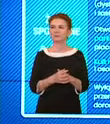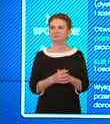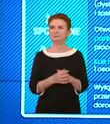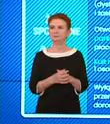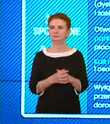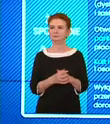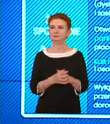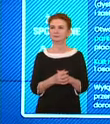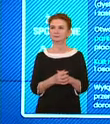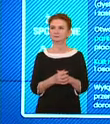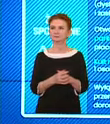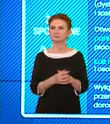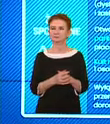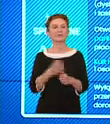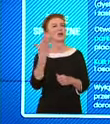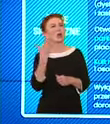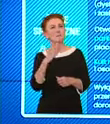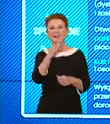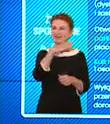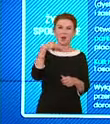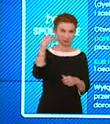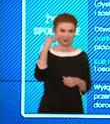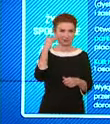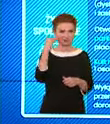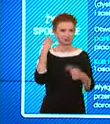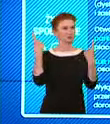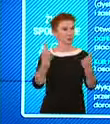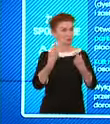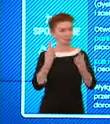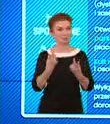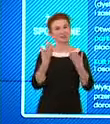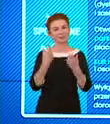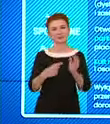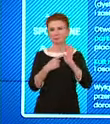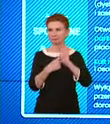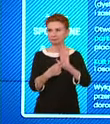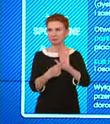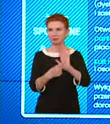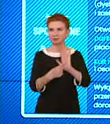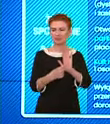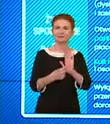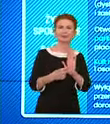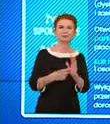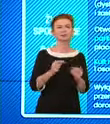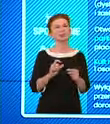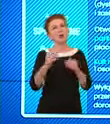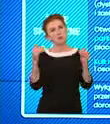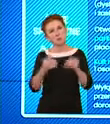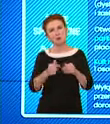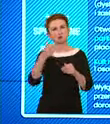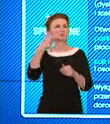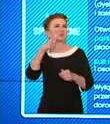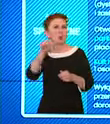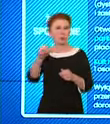Zakładając pewien bardziej optymistyczny wariant, chcemy przedstawiać w pewnych interwałach czasowych, może co tydzień, ale może co